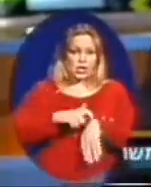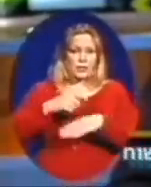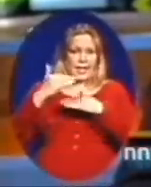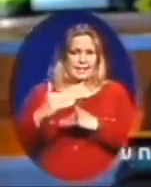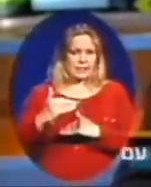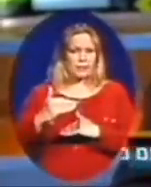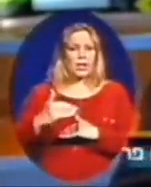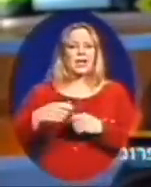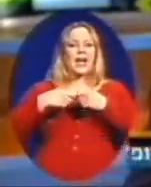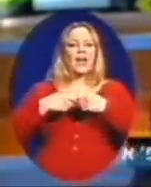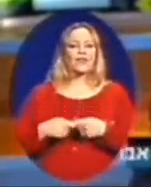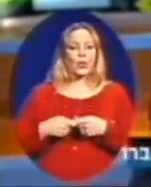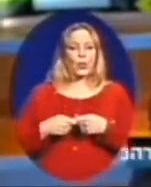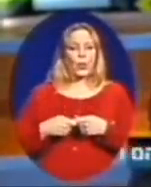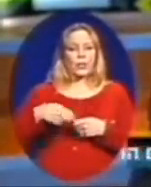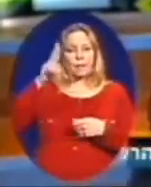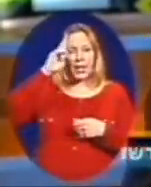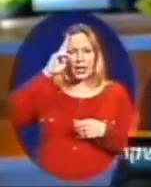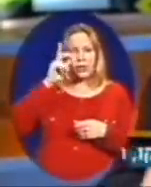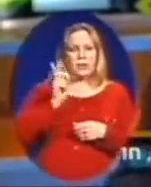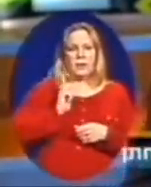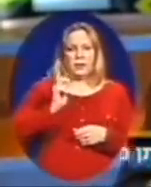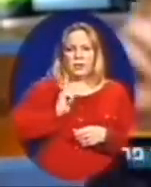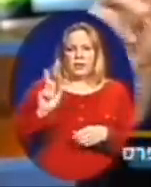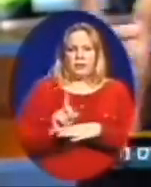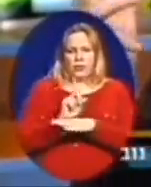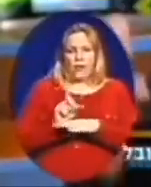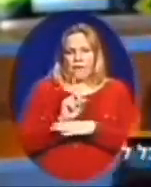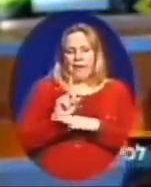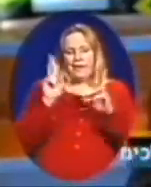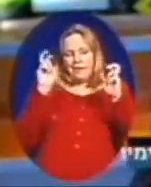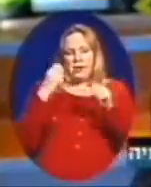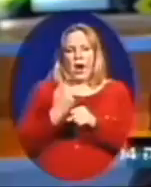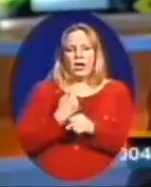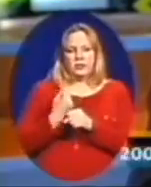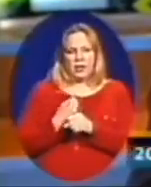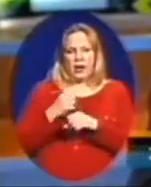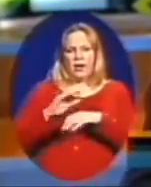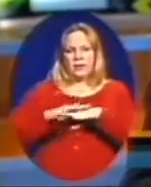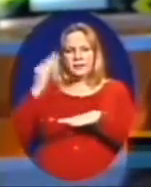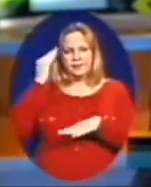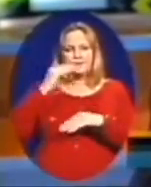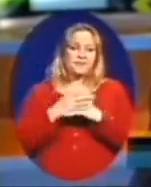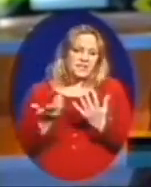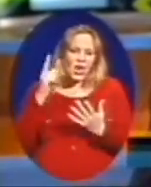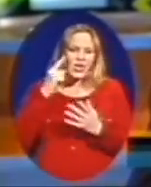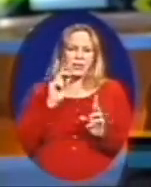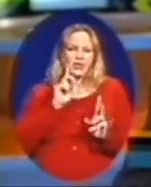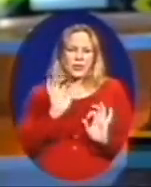של זמן חברות בליכוד שעוד ממתינים בתקופת ההכשרה, כך זה נקרא. רבים